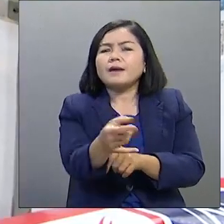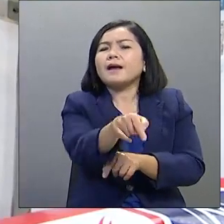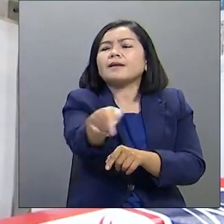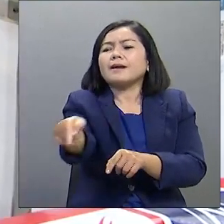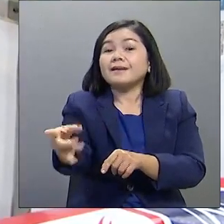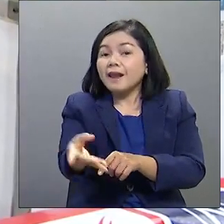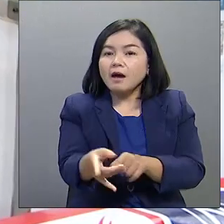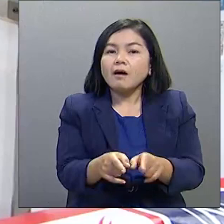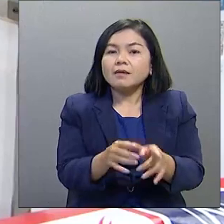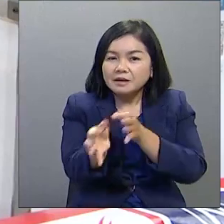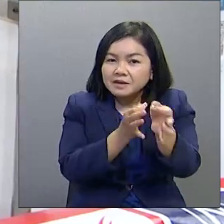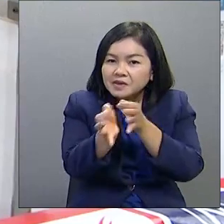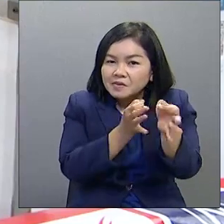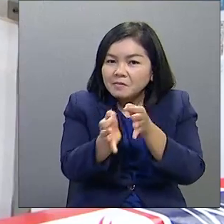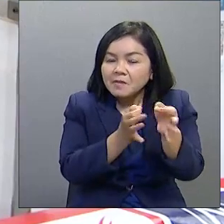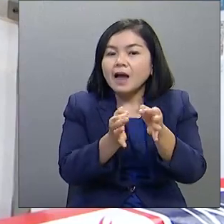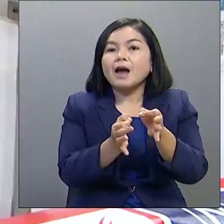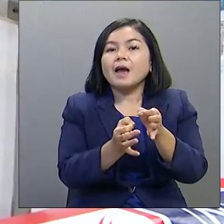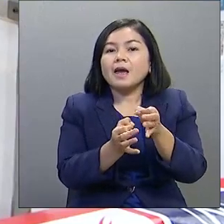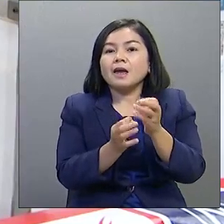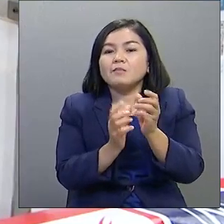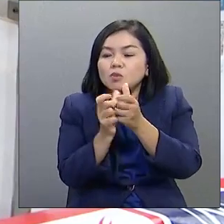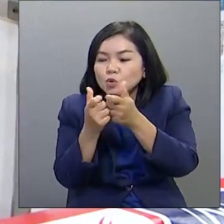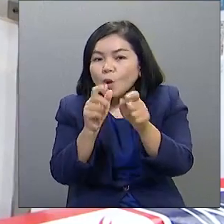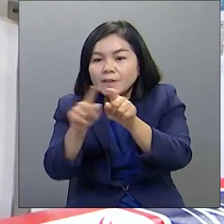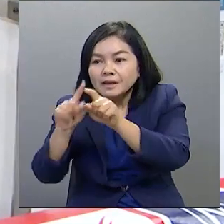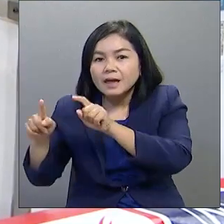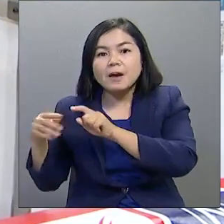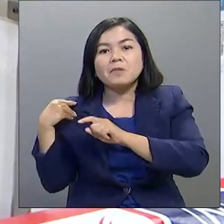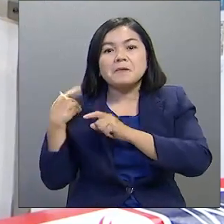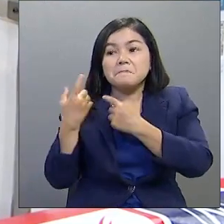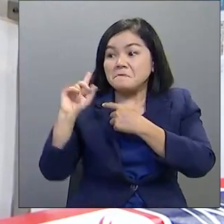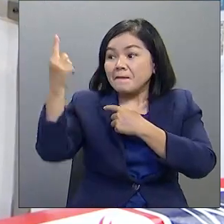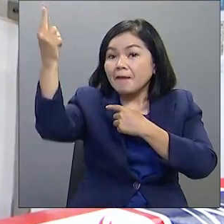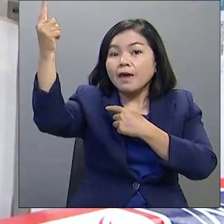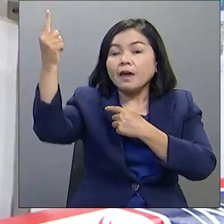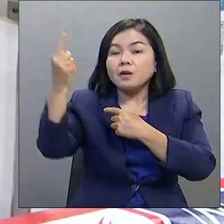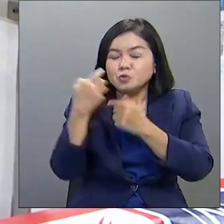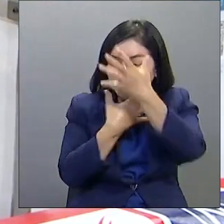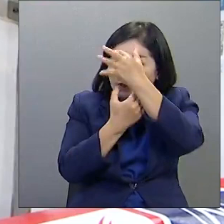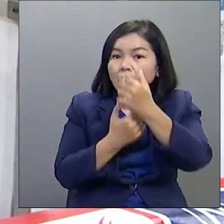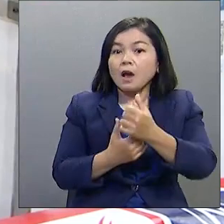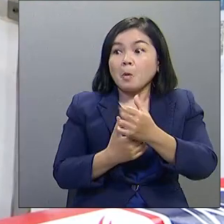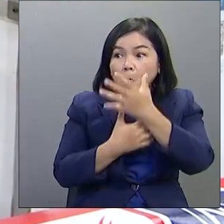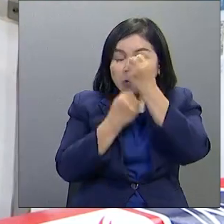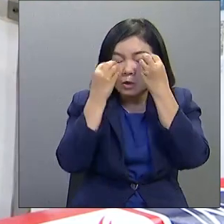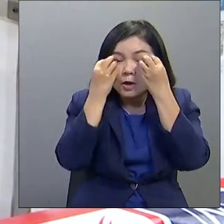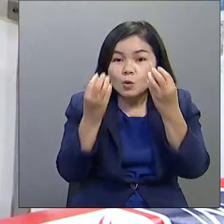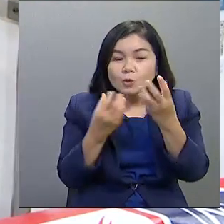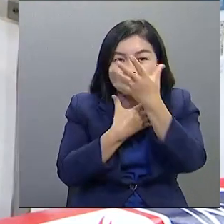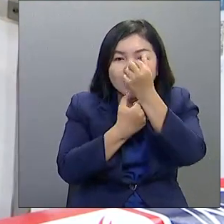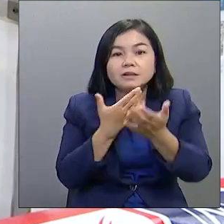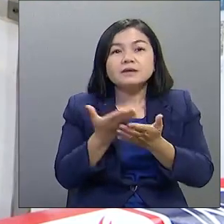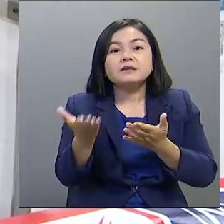คะ อ๋อนี่เหรอครับอันนี้ไส้ทางธัญพืชนมสดสูตรใหม่ใช้ไรกว่าเดิมถ้ามีคำนี้ขึ้นไปใช้ไรกว่าเดิมนี้ปั๊บลูกค้าจะสนใจเลย แล้วถ้าพู